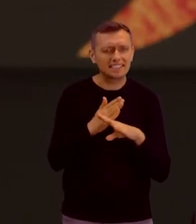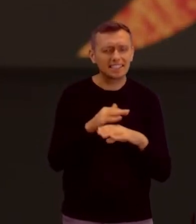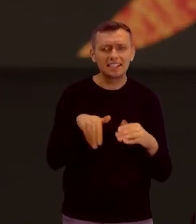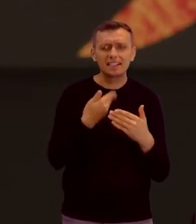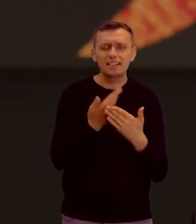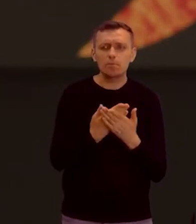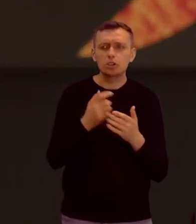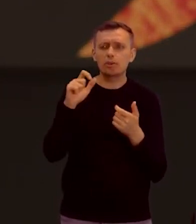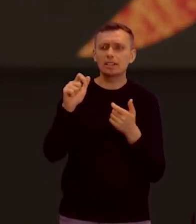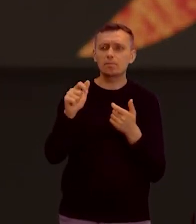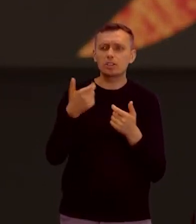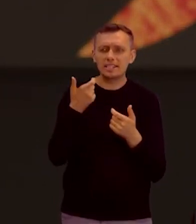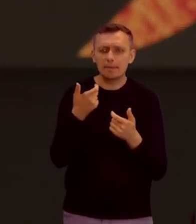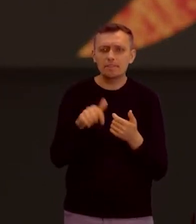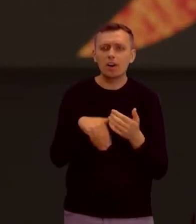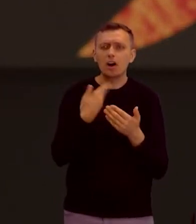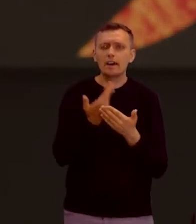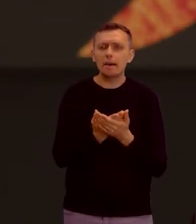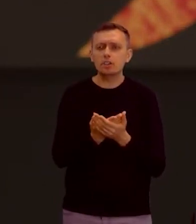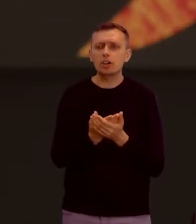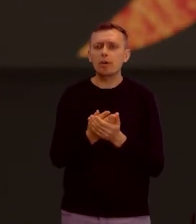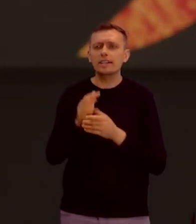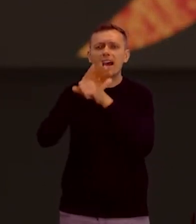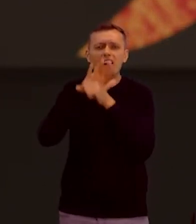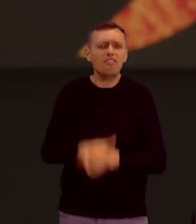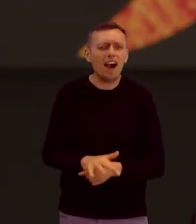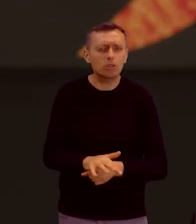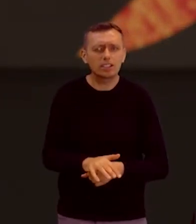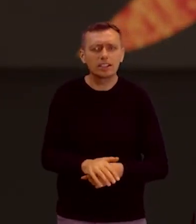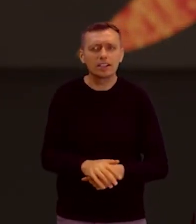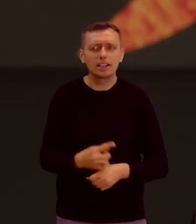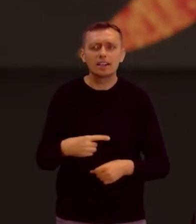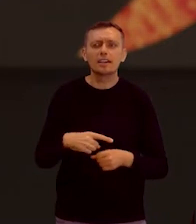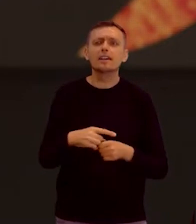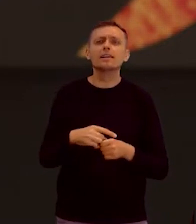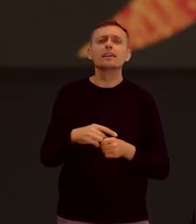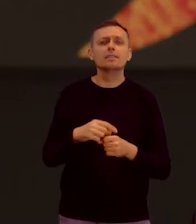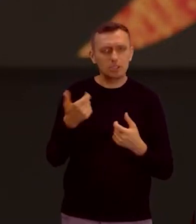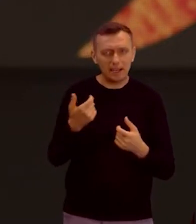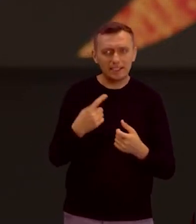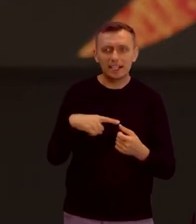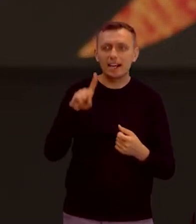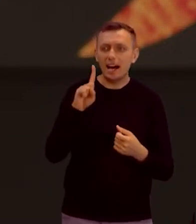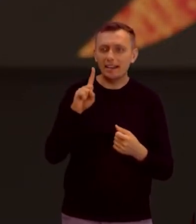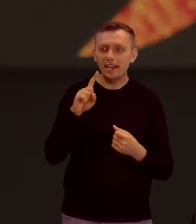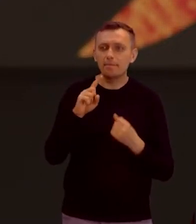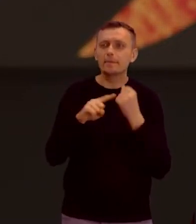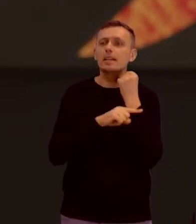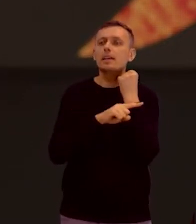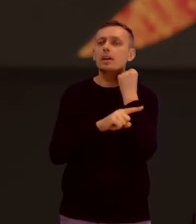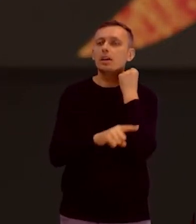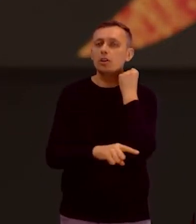którym jest chociażby gwałt, ale nie ma przypadkowych poczęć. Nie ma